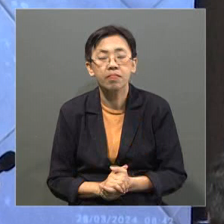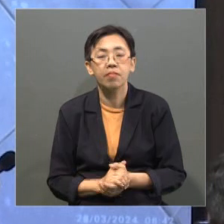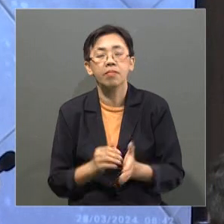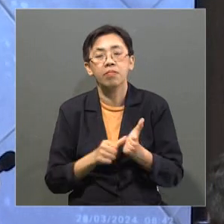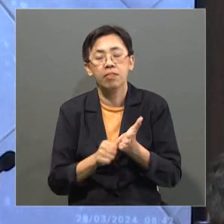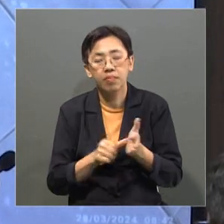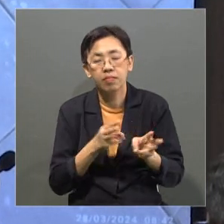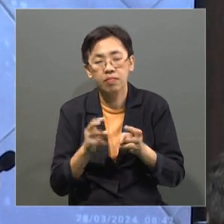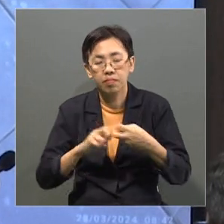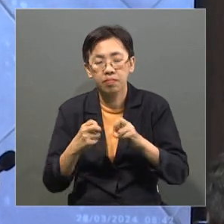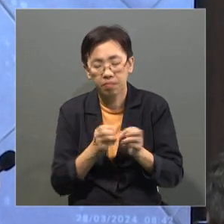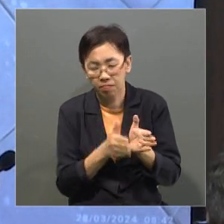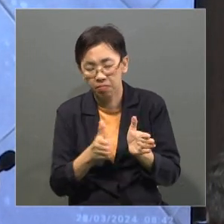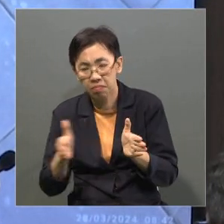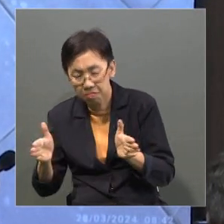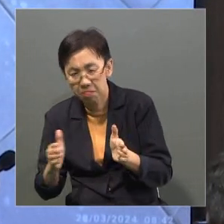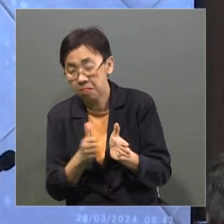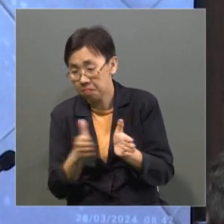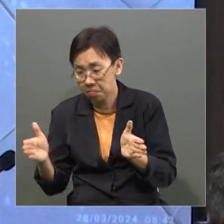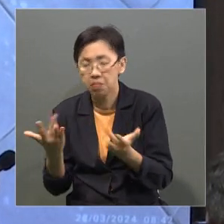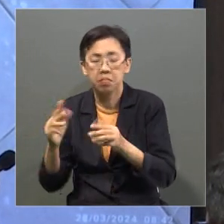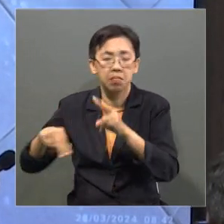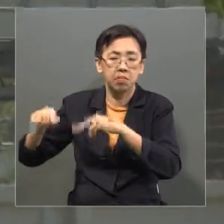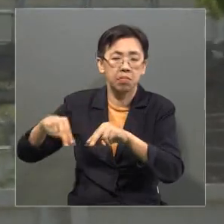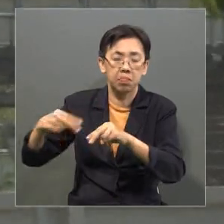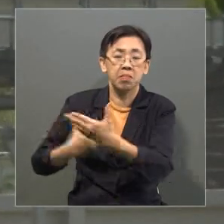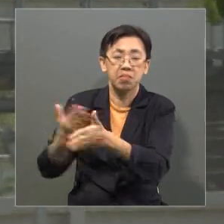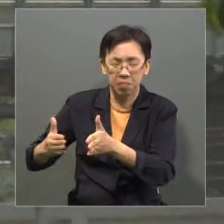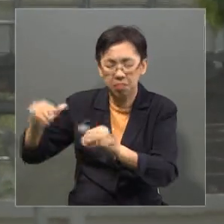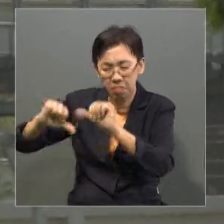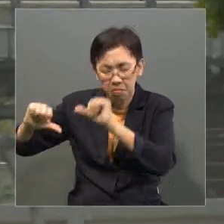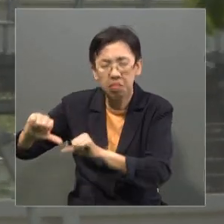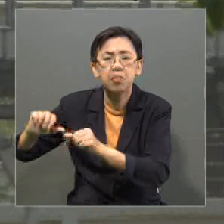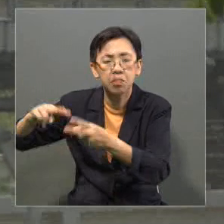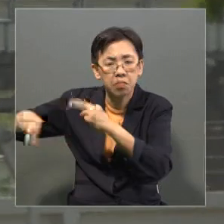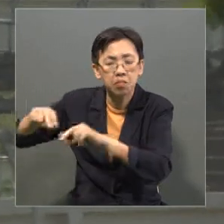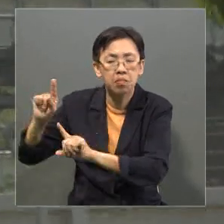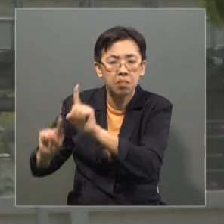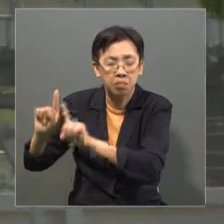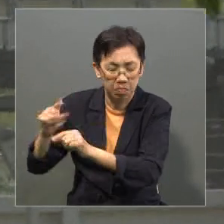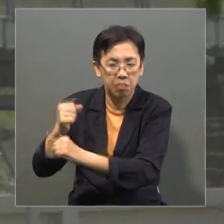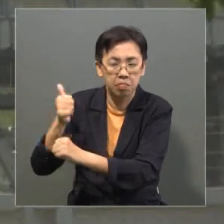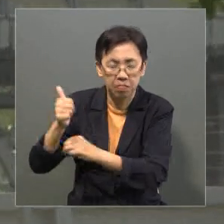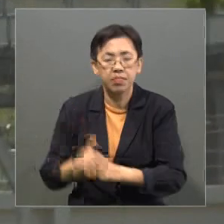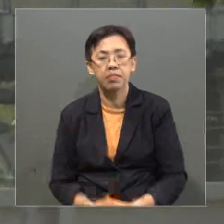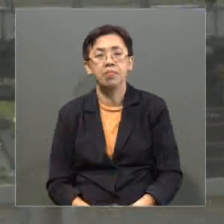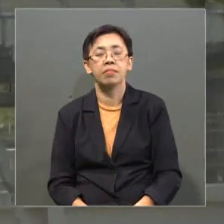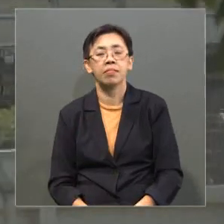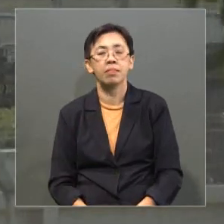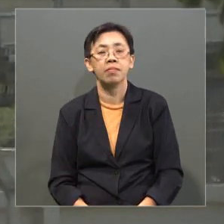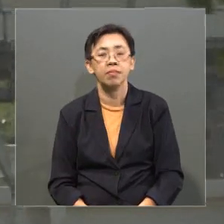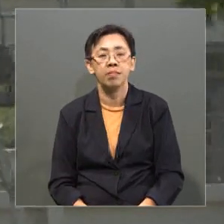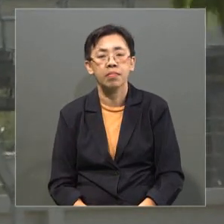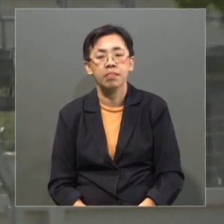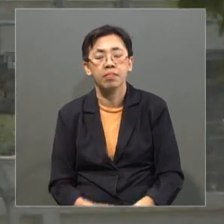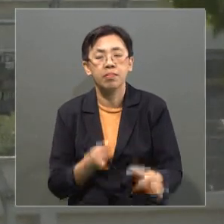ระยะกลางส่วนระยะยาวเนี่ยต้องรอผลการตรวจสอบจากห้องแลบซะก่อนถึงจะเอามาประเมินเป็นแผนได้แต่อย่างไรก็ตามนะครับได้